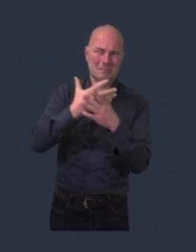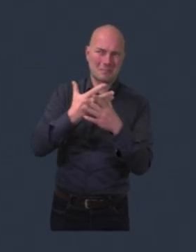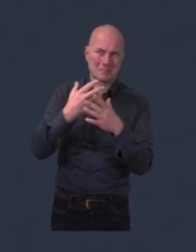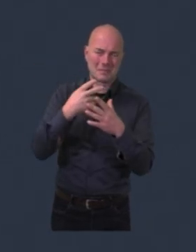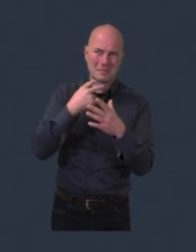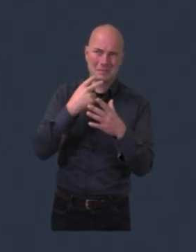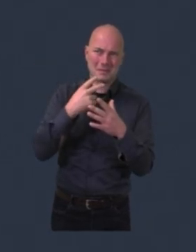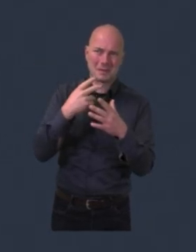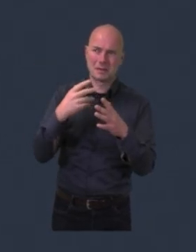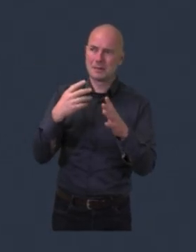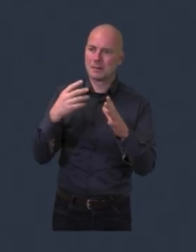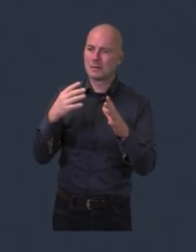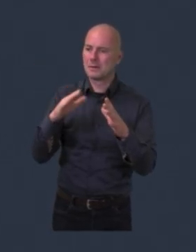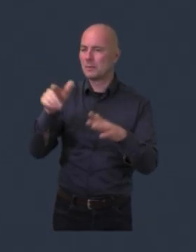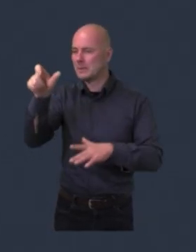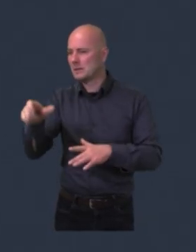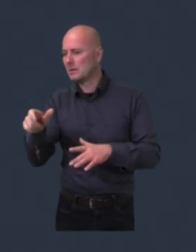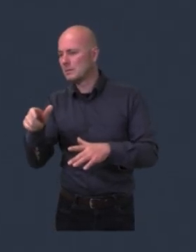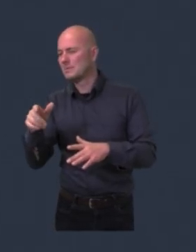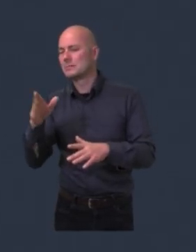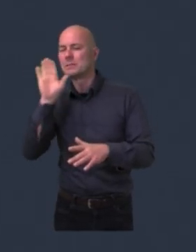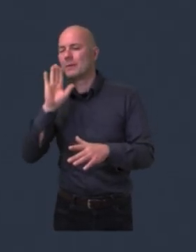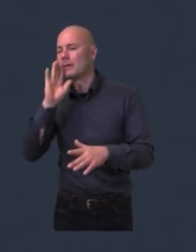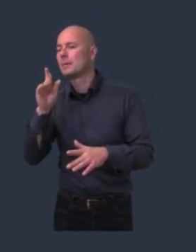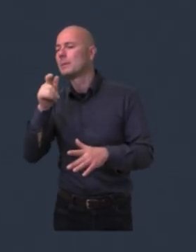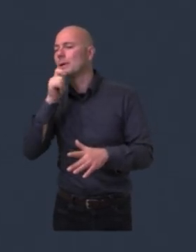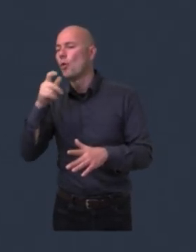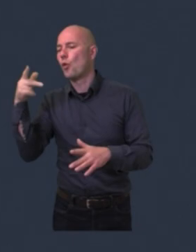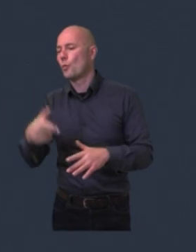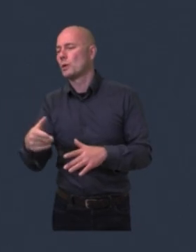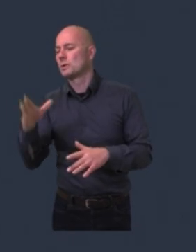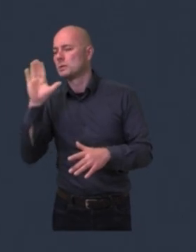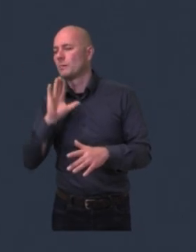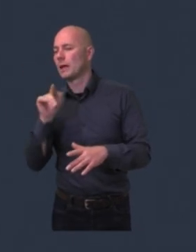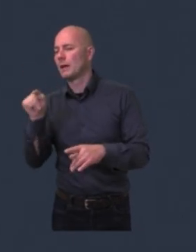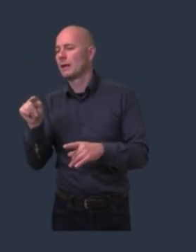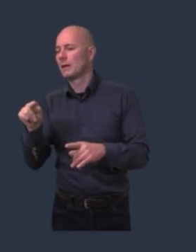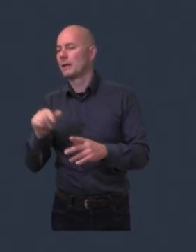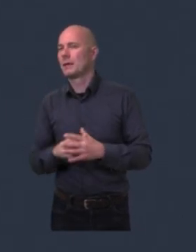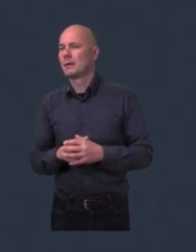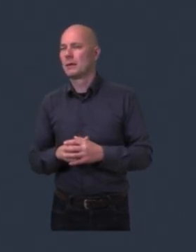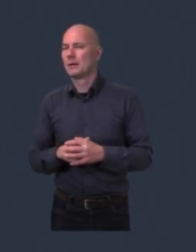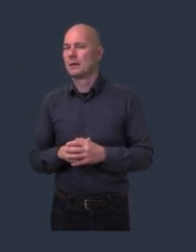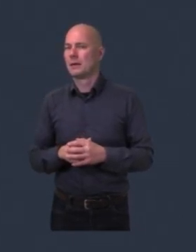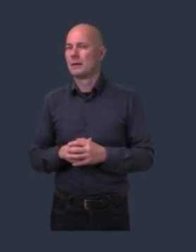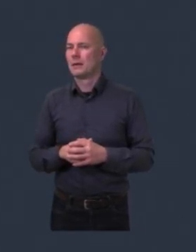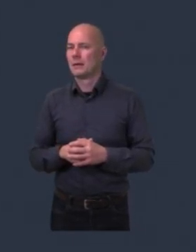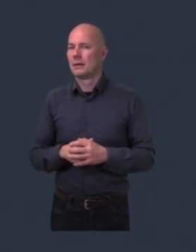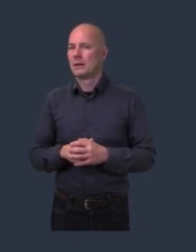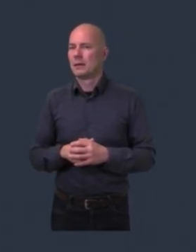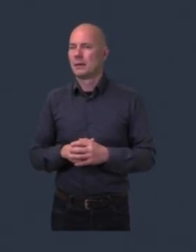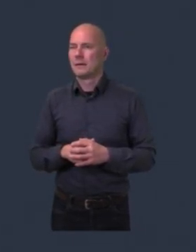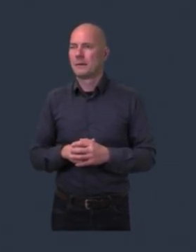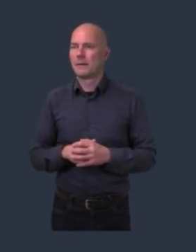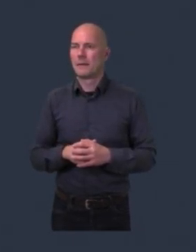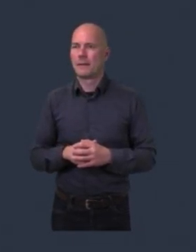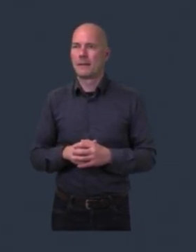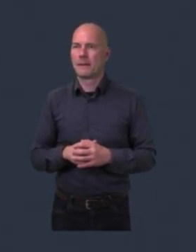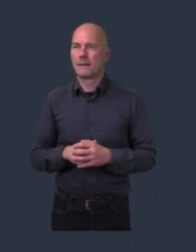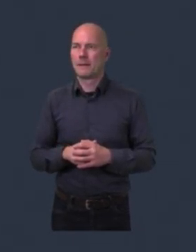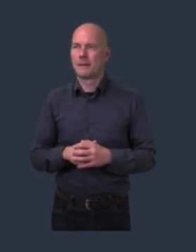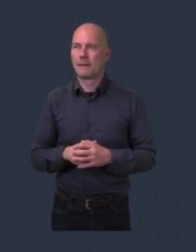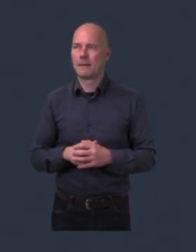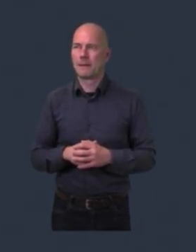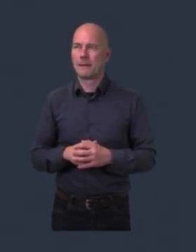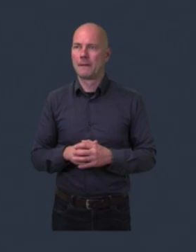Il y a un micro qui est ouvert. Merci de bien couper vos micros. Je suis adjoint au finance de place.